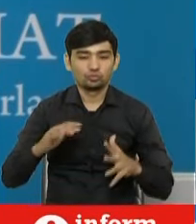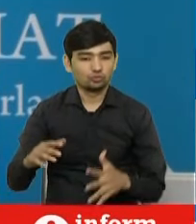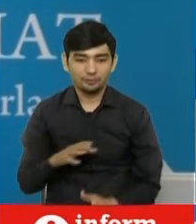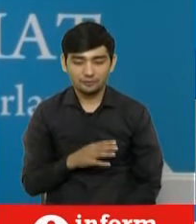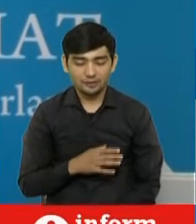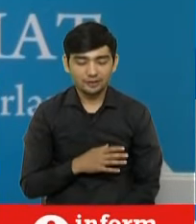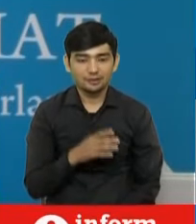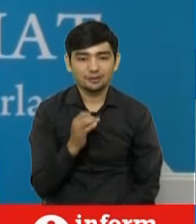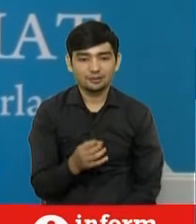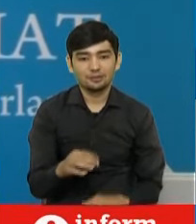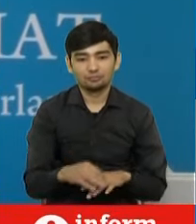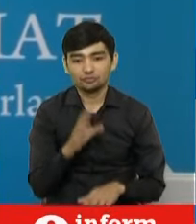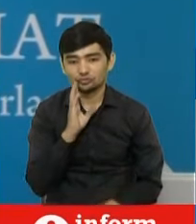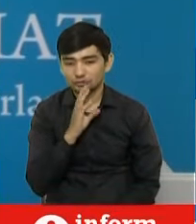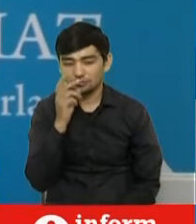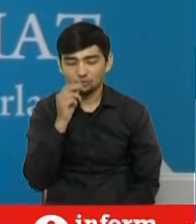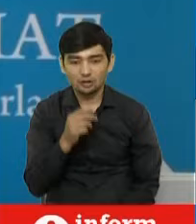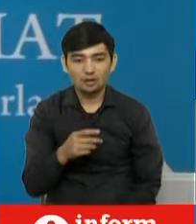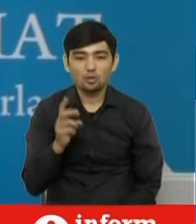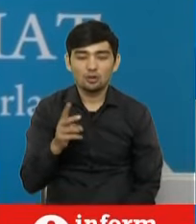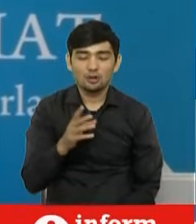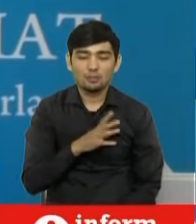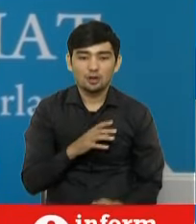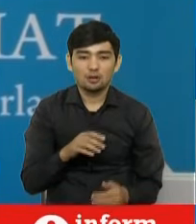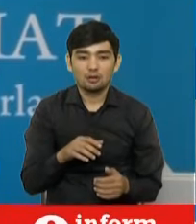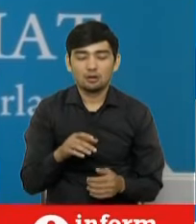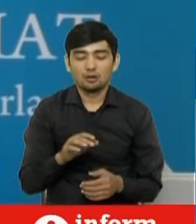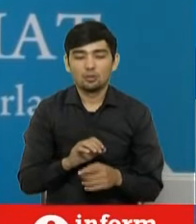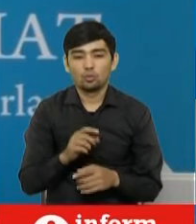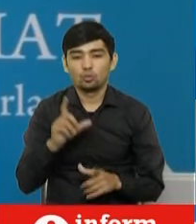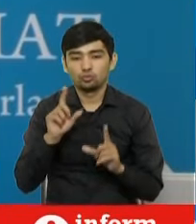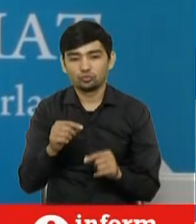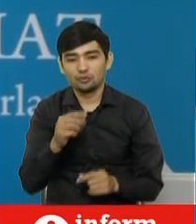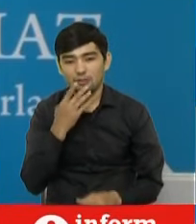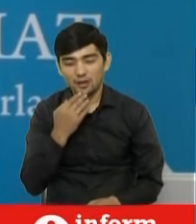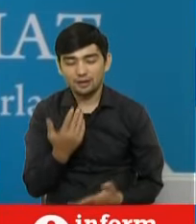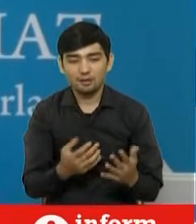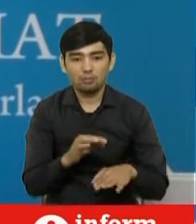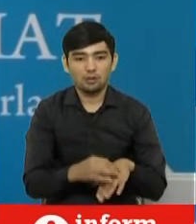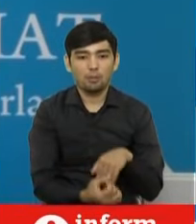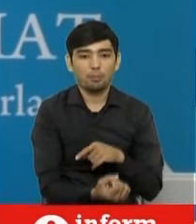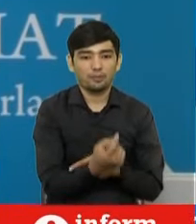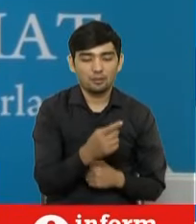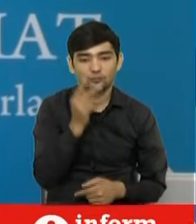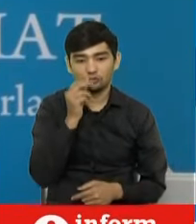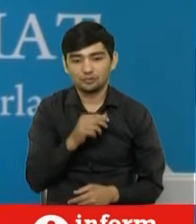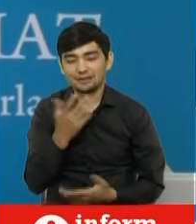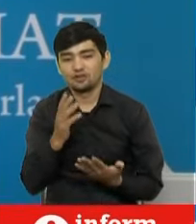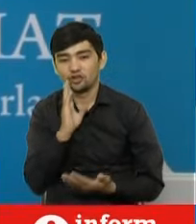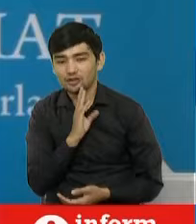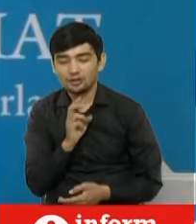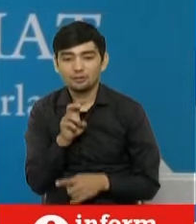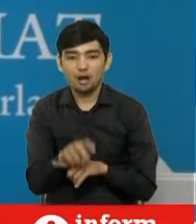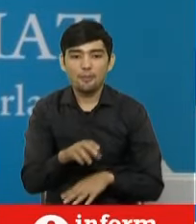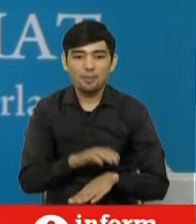жағдайларға байланысты ерлі зайыптылардың бірі шетелде жүруі не сырқаттанып қалуы мүмкін ғой. Демек, бұл сәтте жұбайы банкке барып келісім